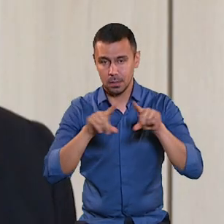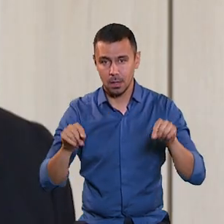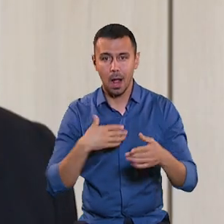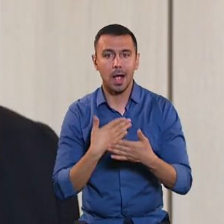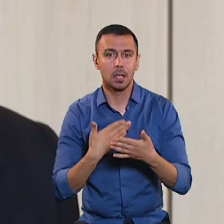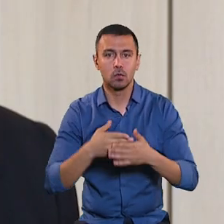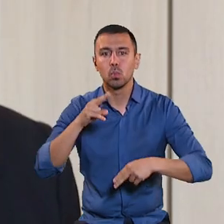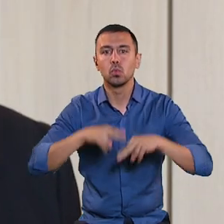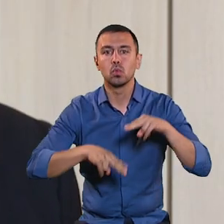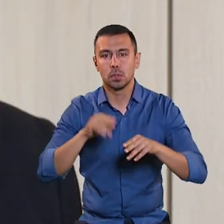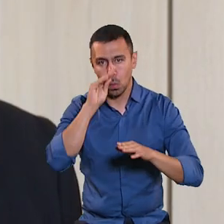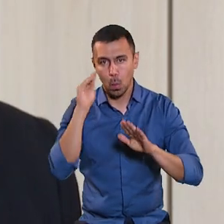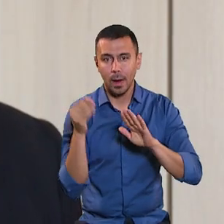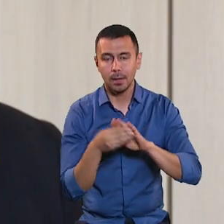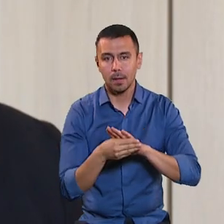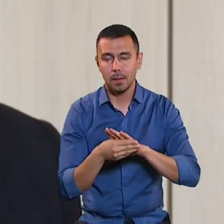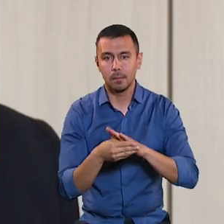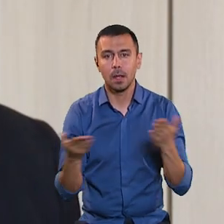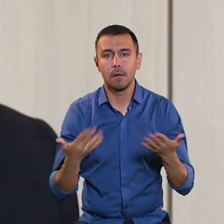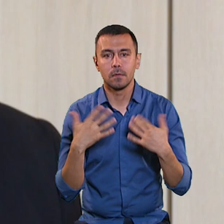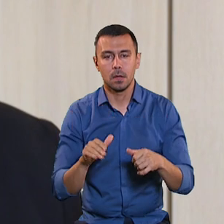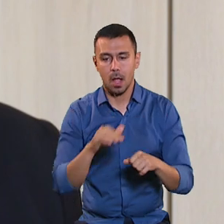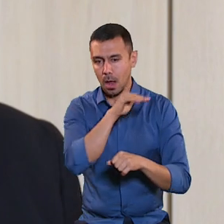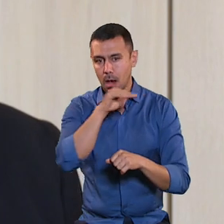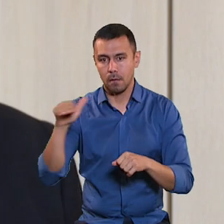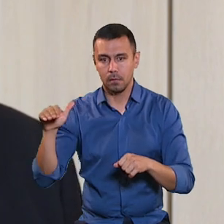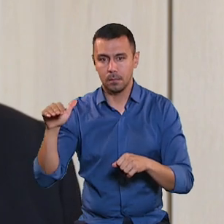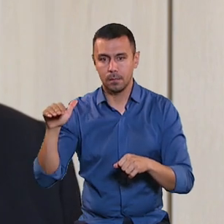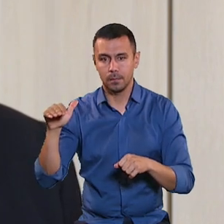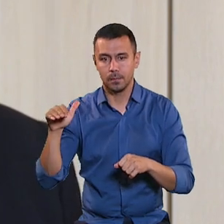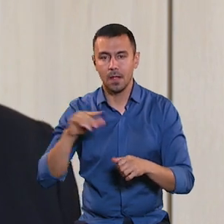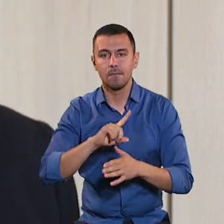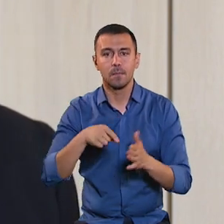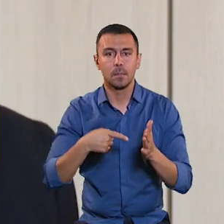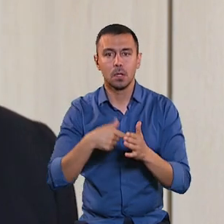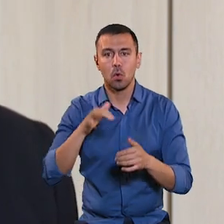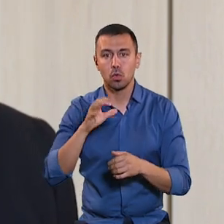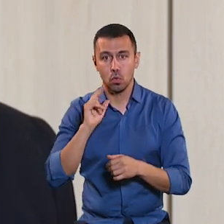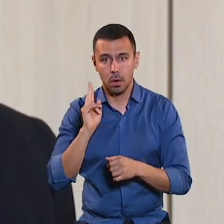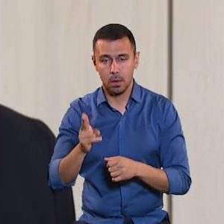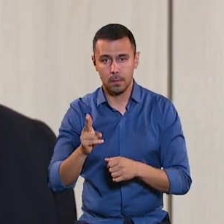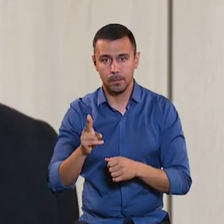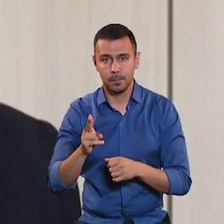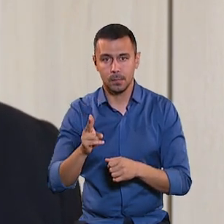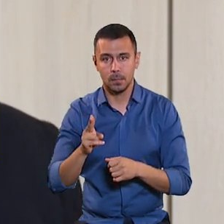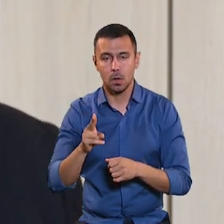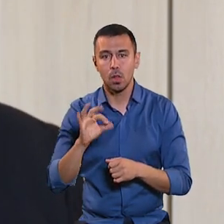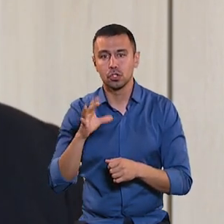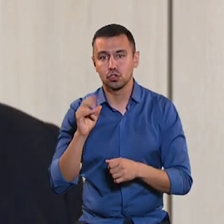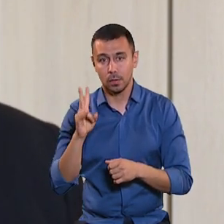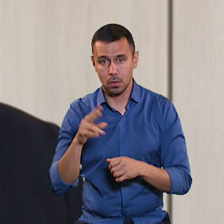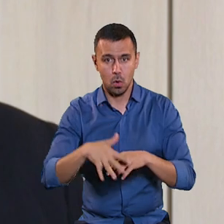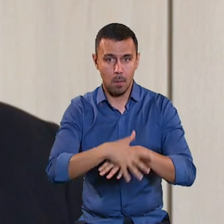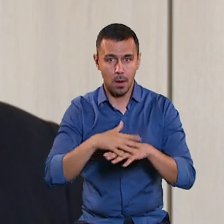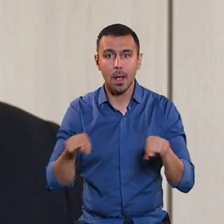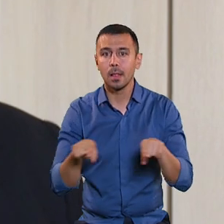активно будуються укриття які уже на рів Дніпру в місті Городку в у лишанівській громаді